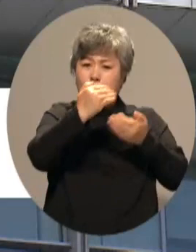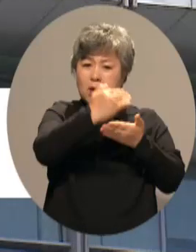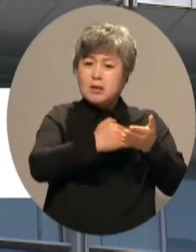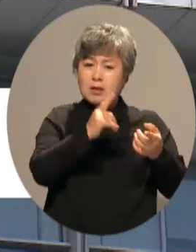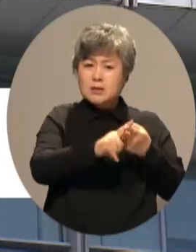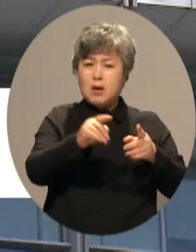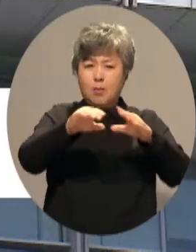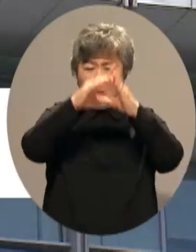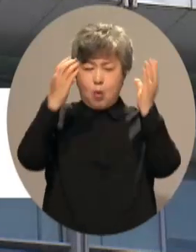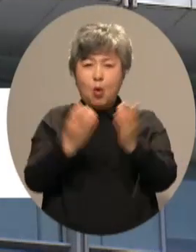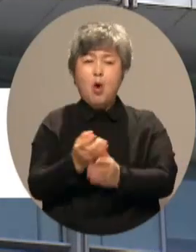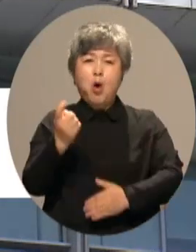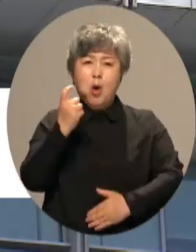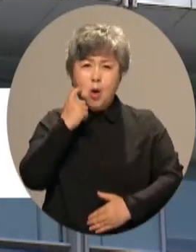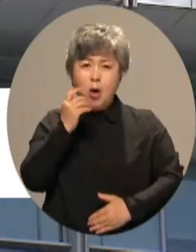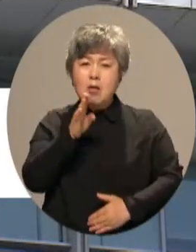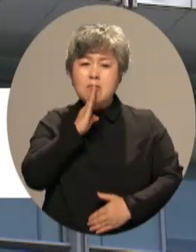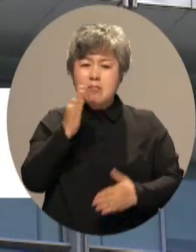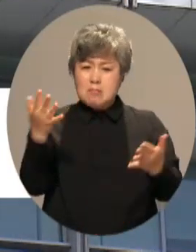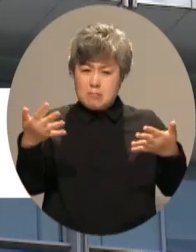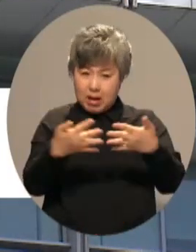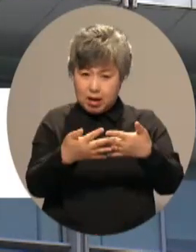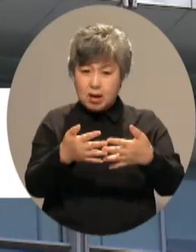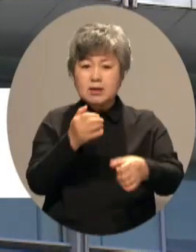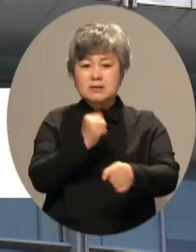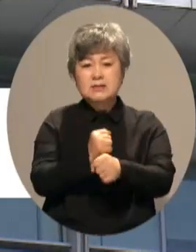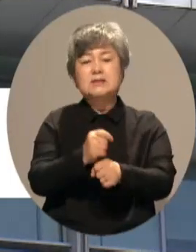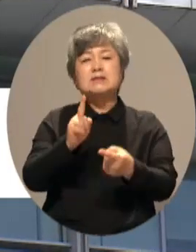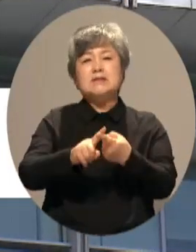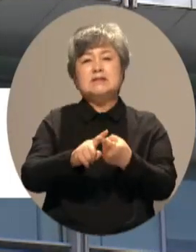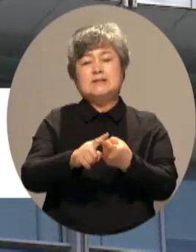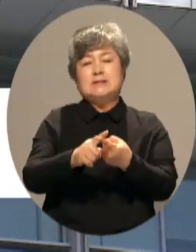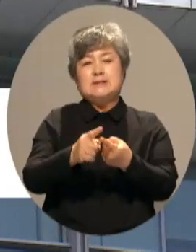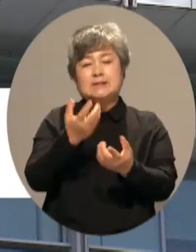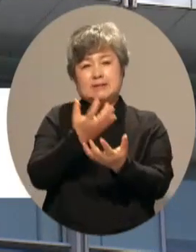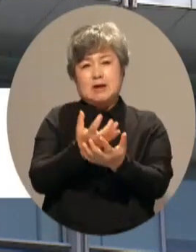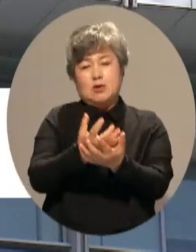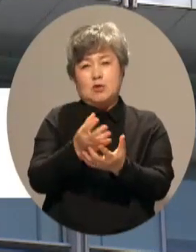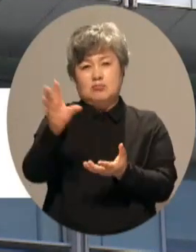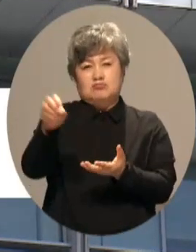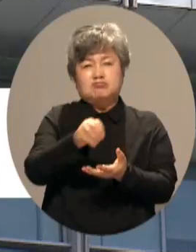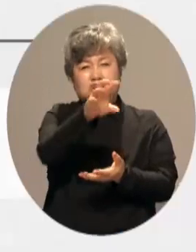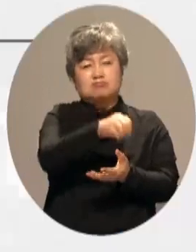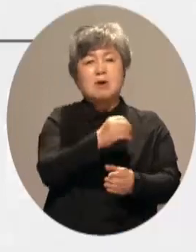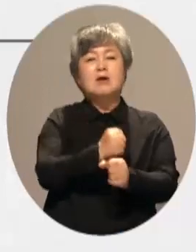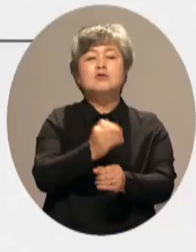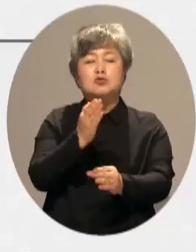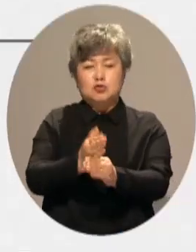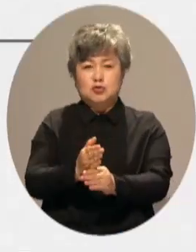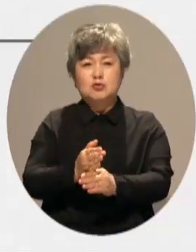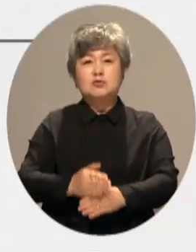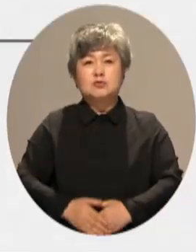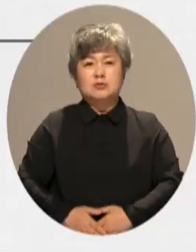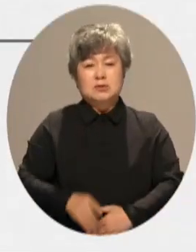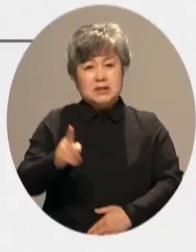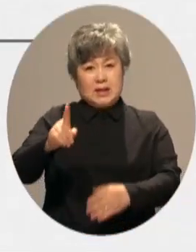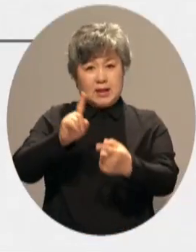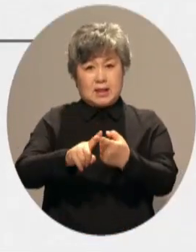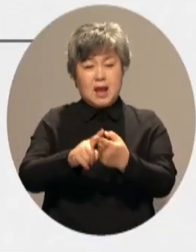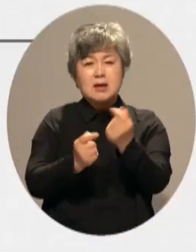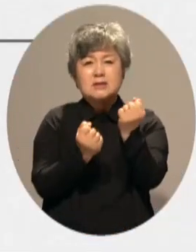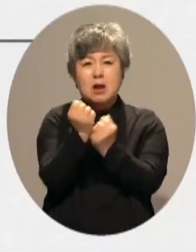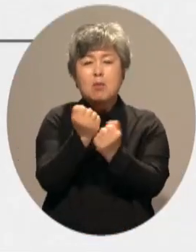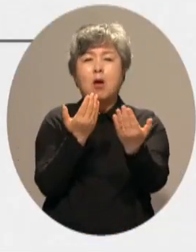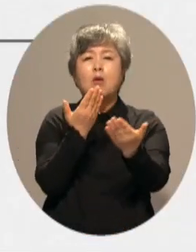전체적으로 사실관계에 대해서 지금 자료 수집하고 있어요 이에 대한